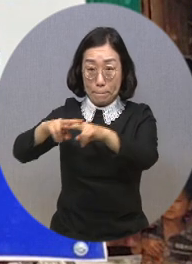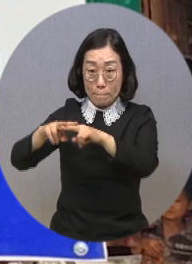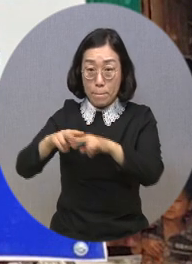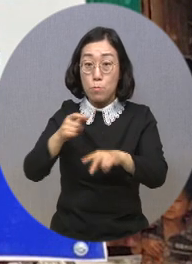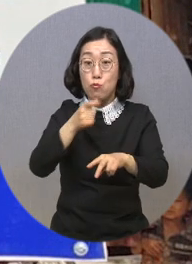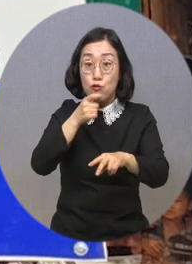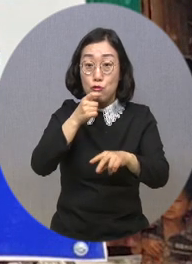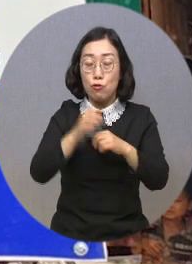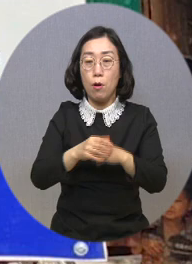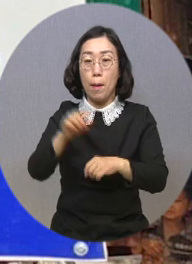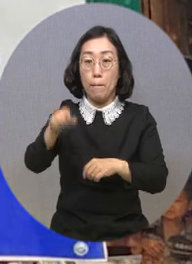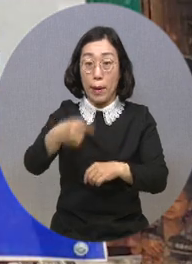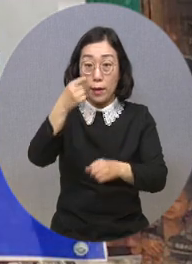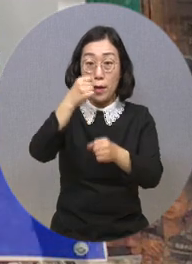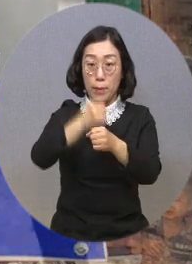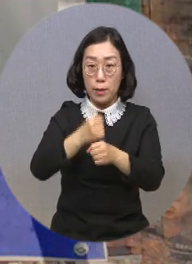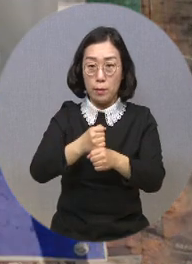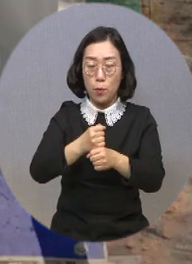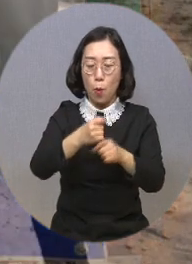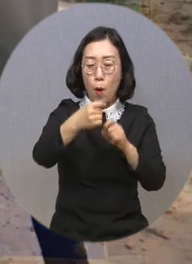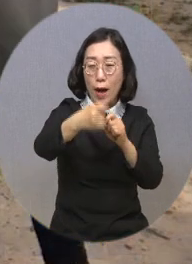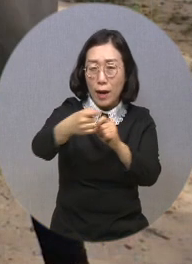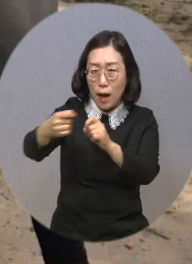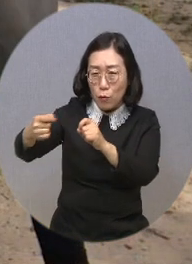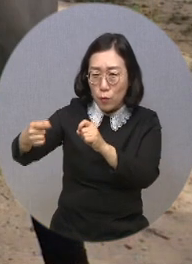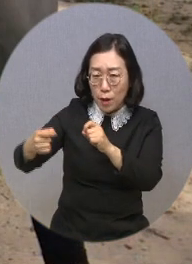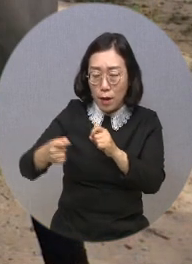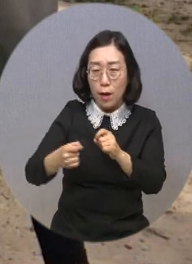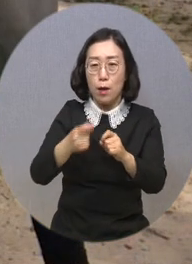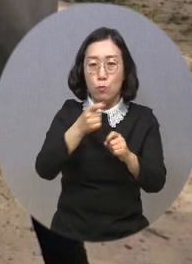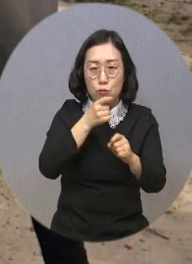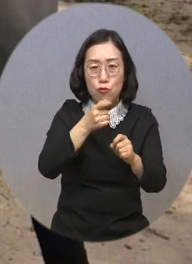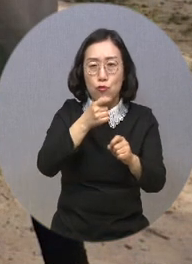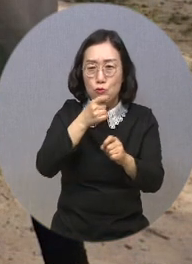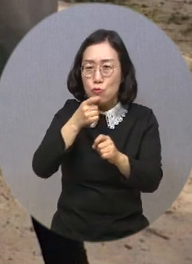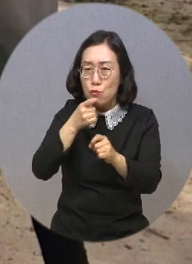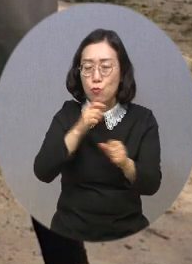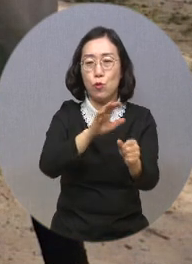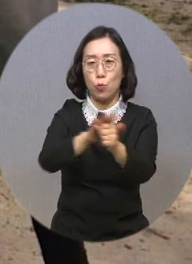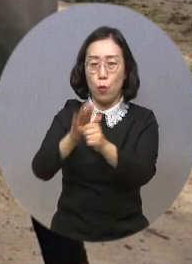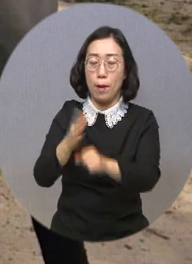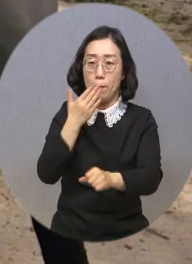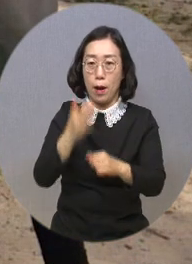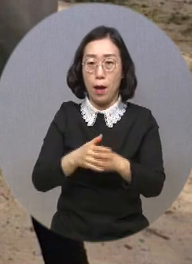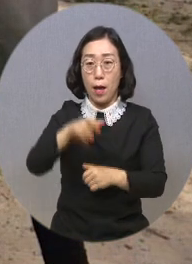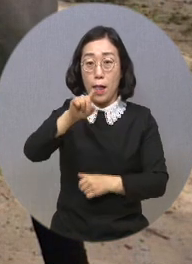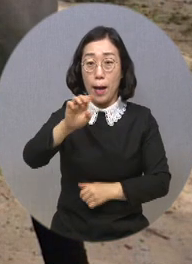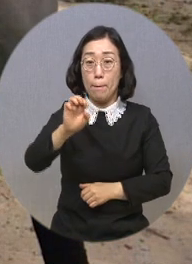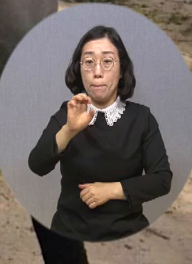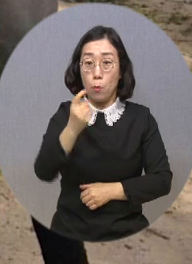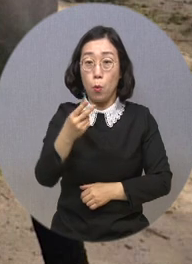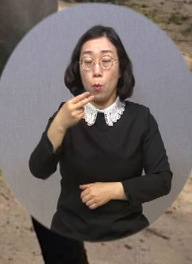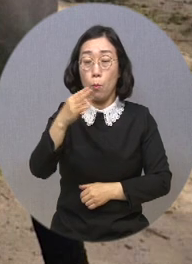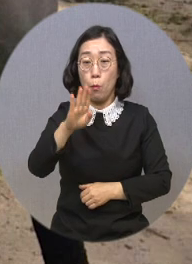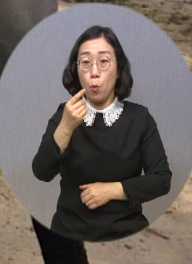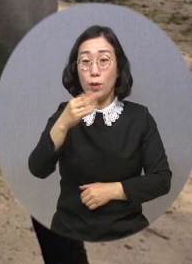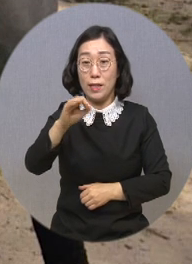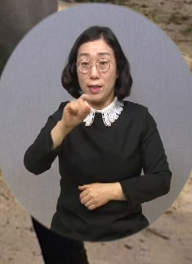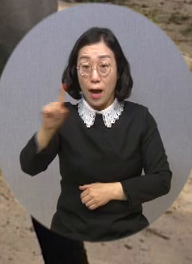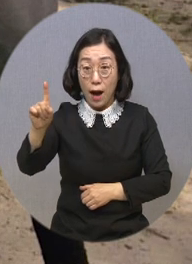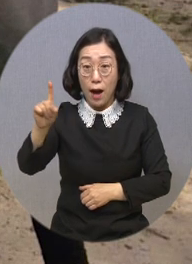있는 마을에 우물은 하나씩은 파주지 않겠느냐 이런 생각을 했었죠. 그럼 캄보디아에만 100개를 파신 건가요?